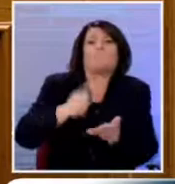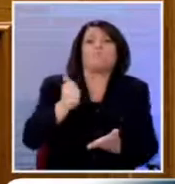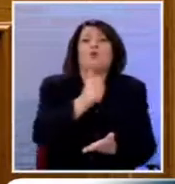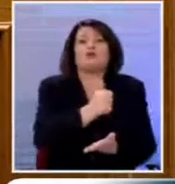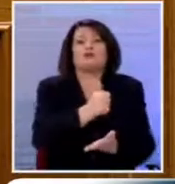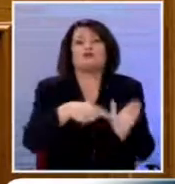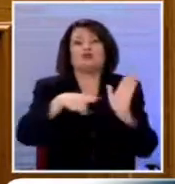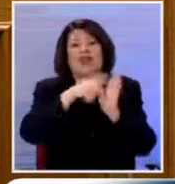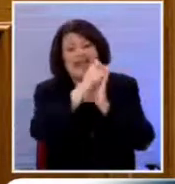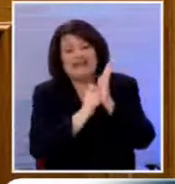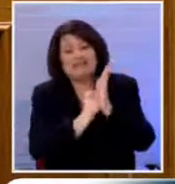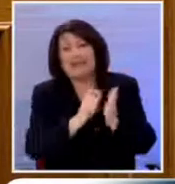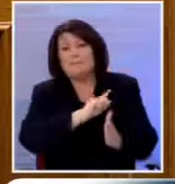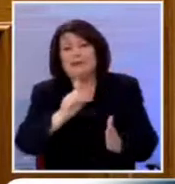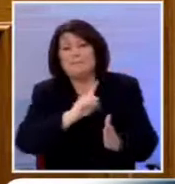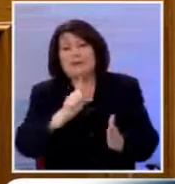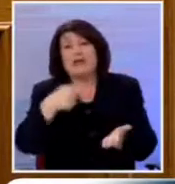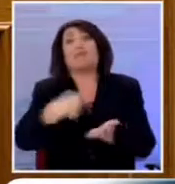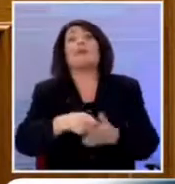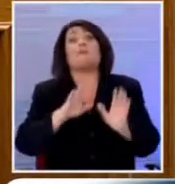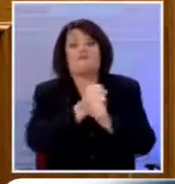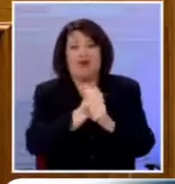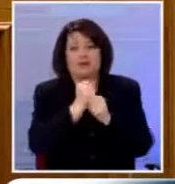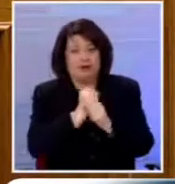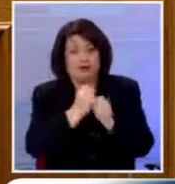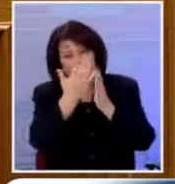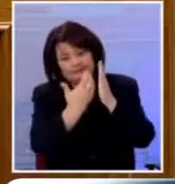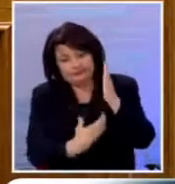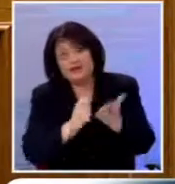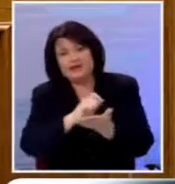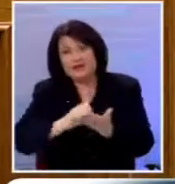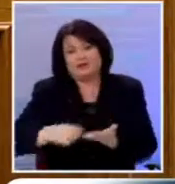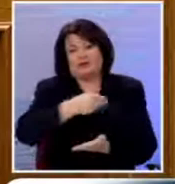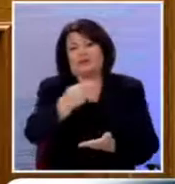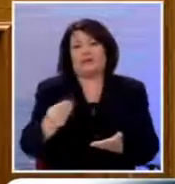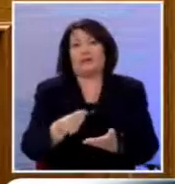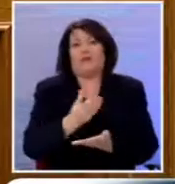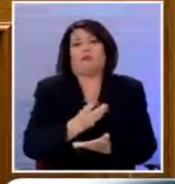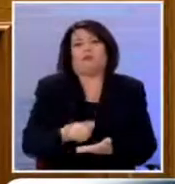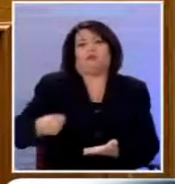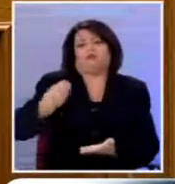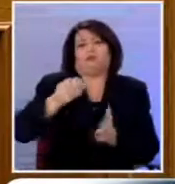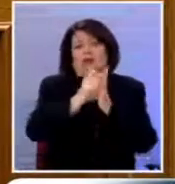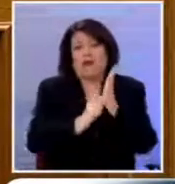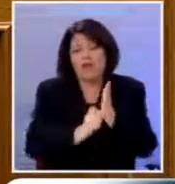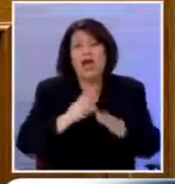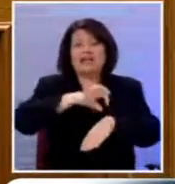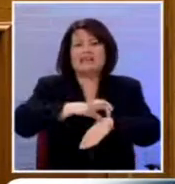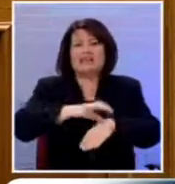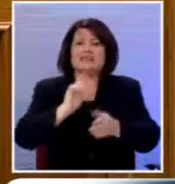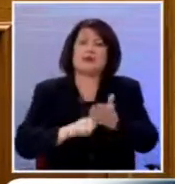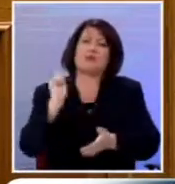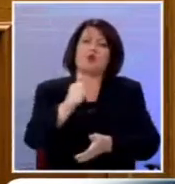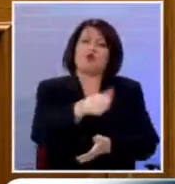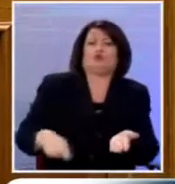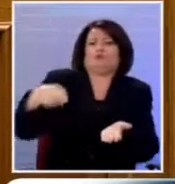φαρμάκων, αυτών δηλαδή που δεν αποζημιώνονται, που δεν συνταγογραφούνται, διευρύνεται συνεχώς και οι ασθενείς πρέπει να τα πληρώνουν από την